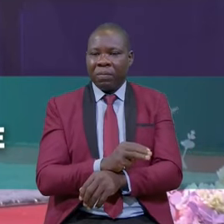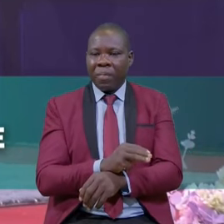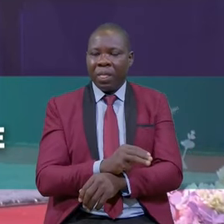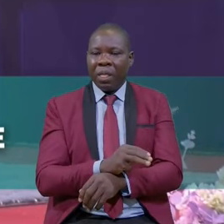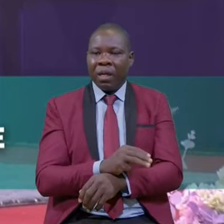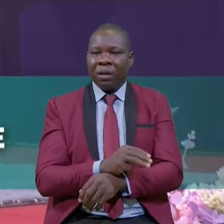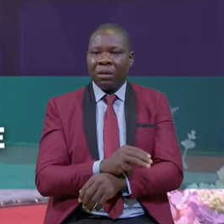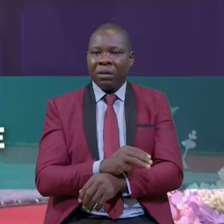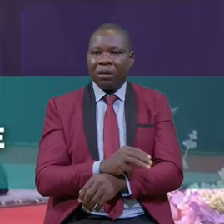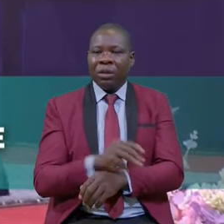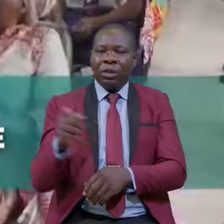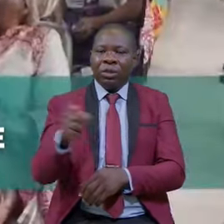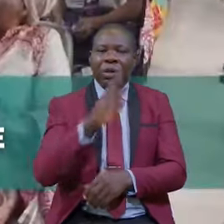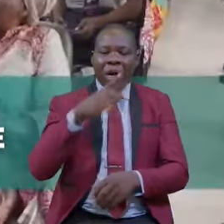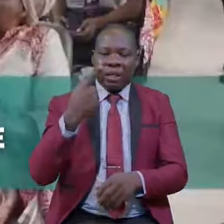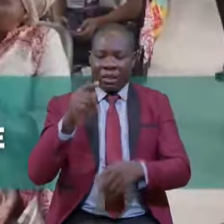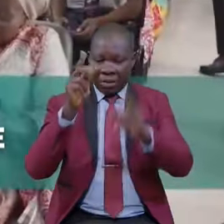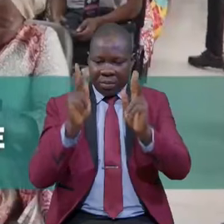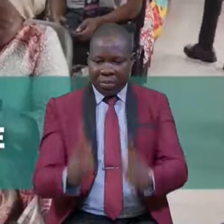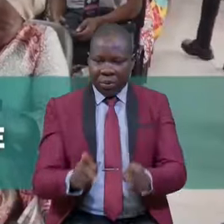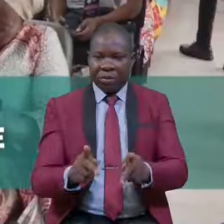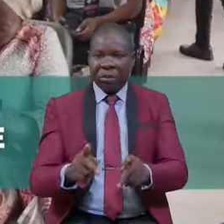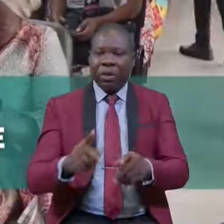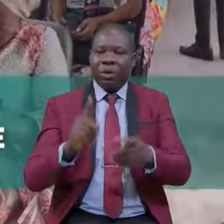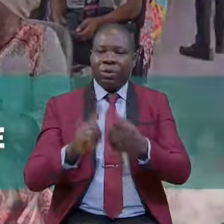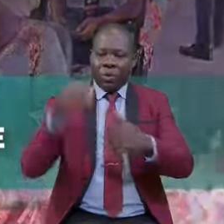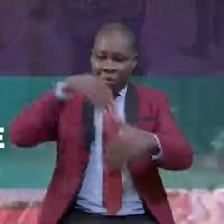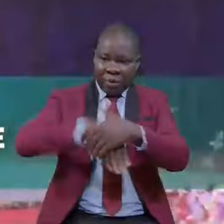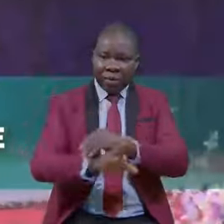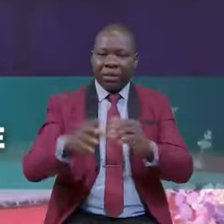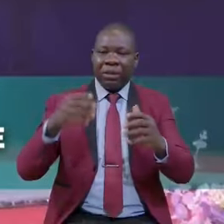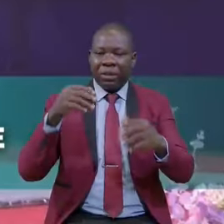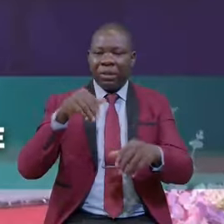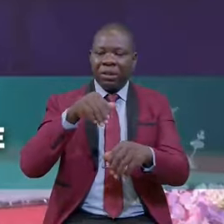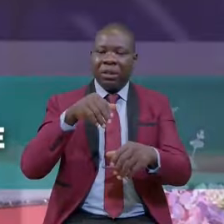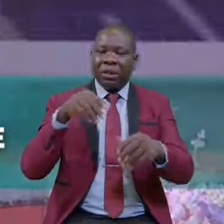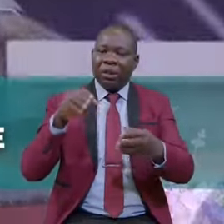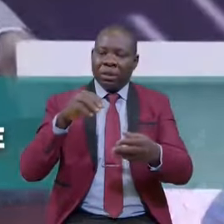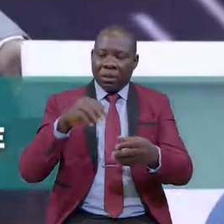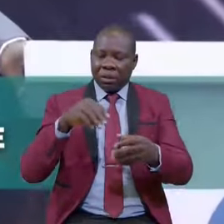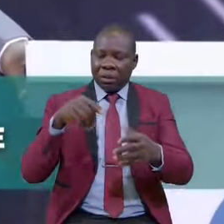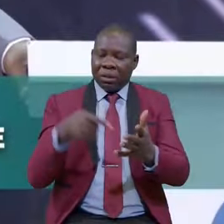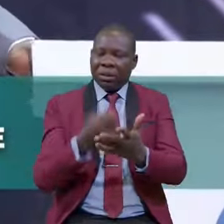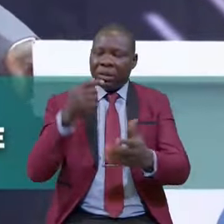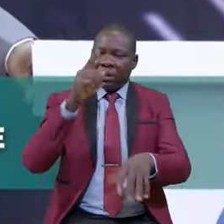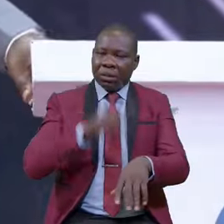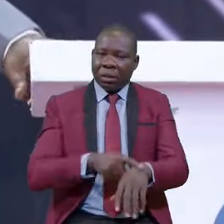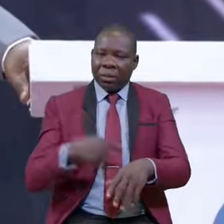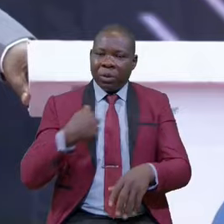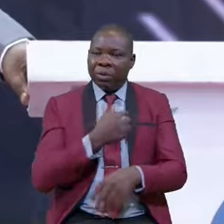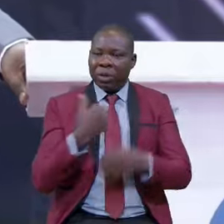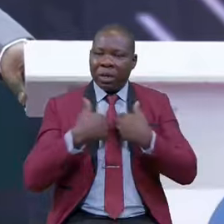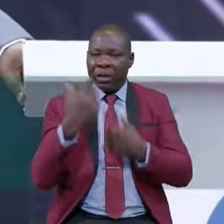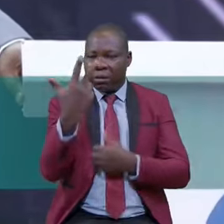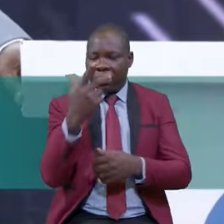le candidat pour pénétrer ce pays. Il y a trois points à considérer. Voyons premièrement le renouvellement et